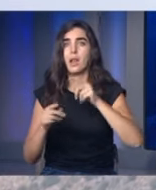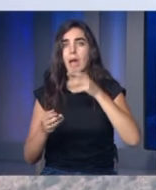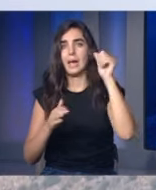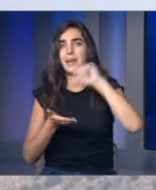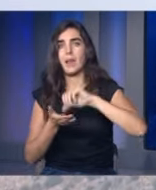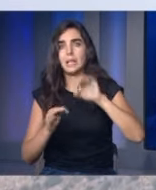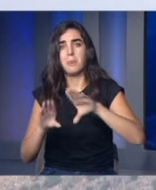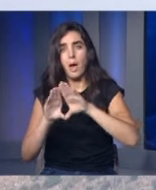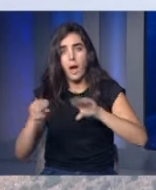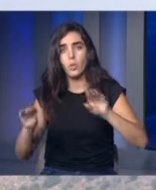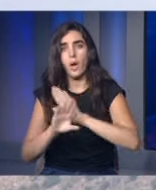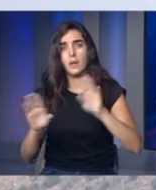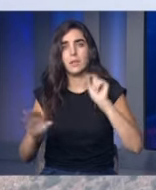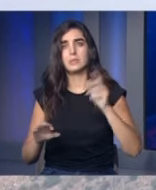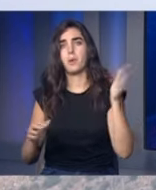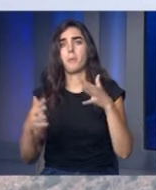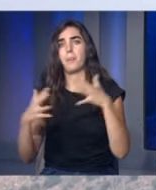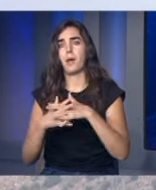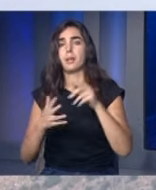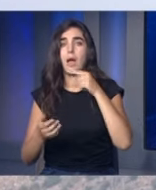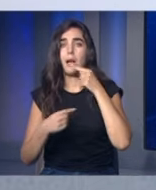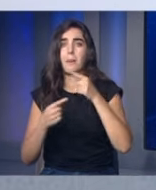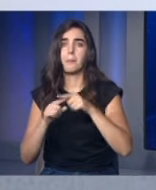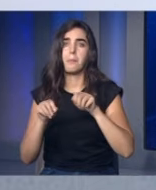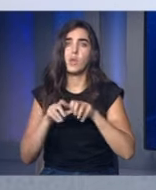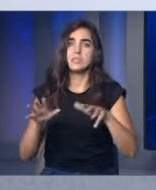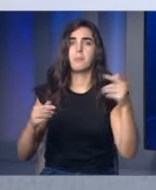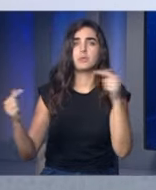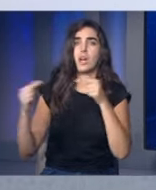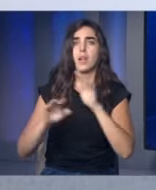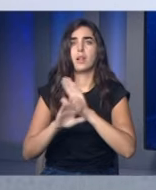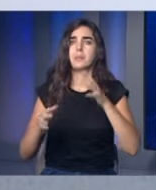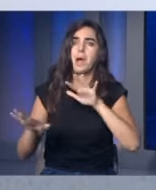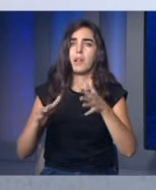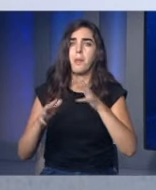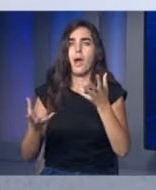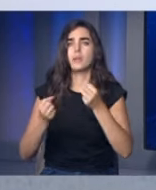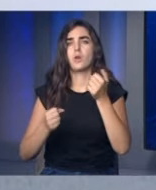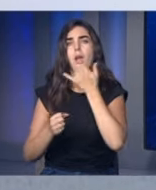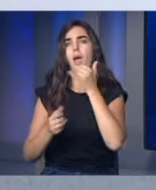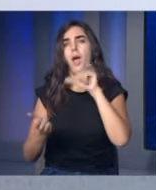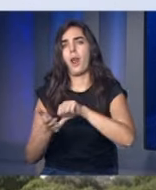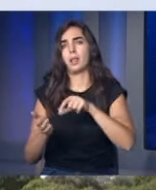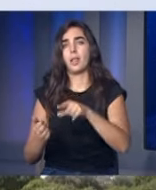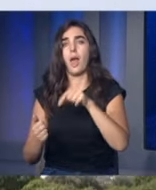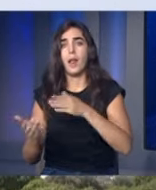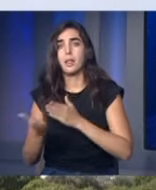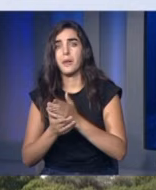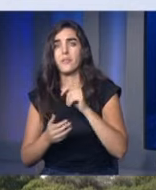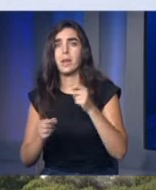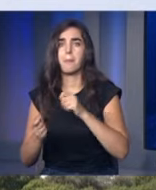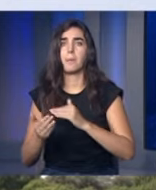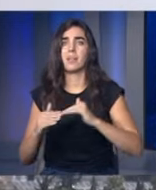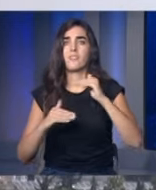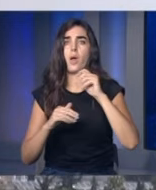في المنطقة، وهم وجدوا أن الأفرقاء غير مهتمين بتوسيع الصراع لكن احتمالات حصول خطأ مرتفعة. وأوضحوا أيضا